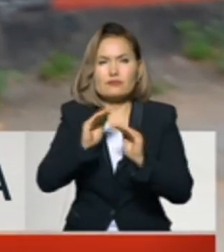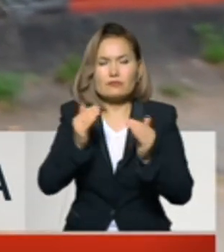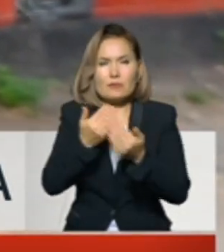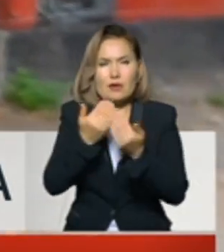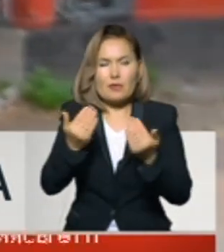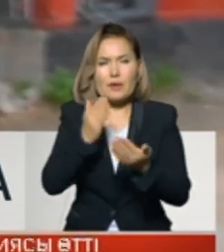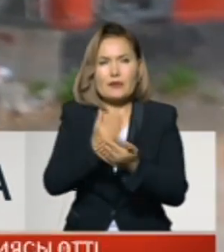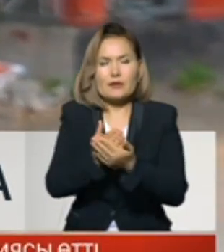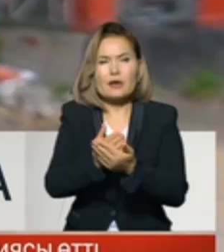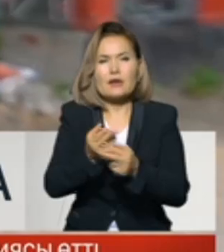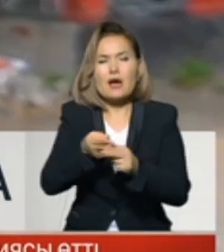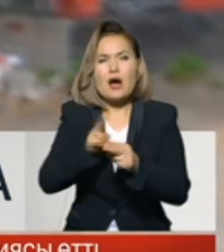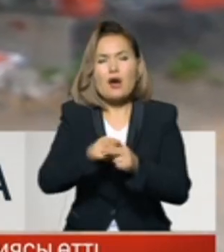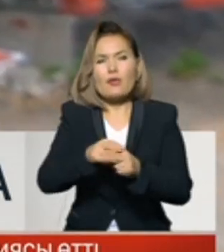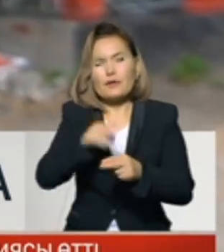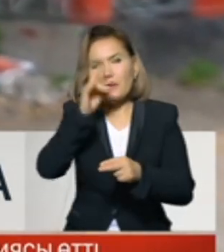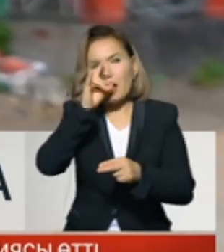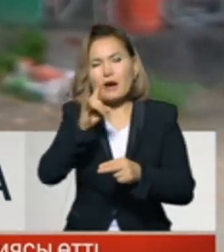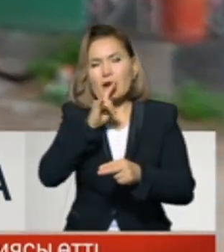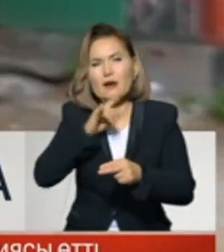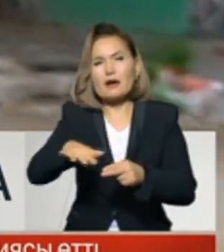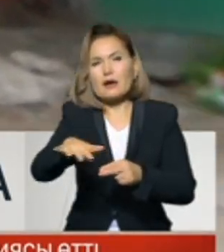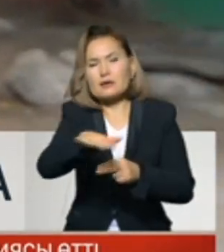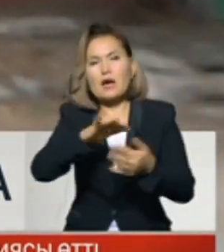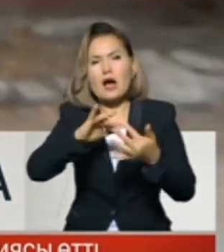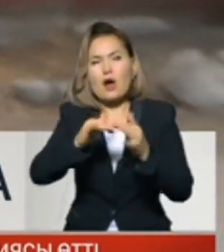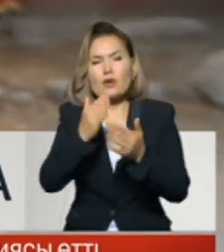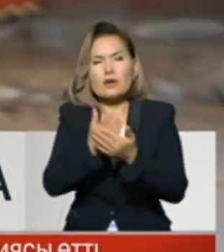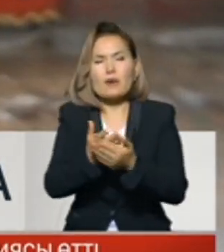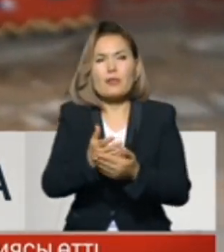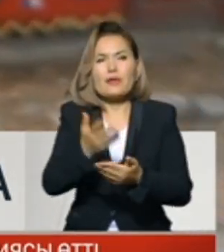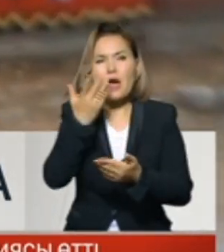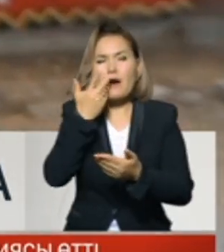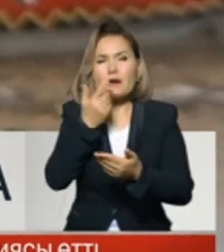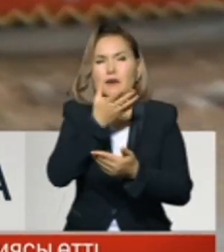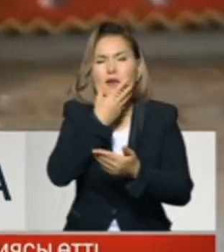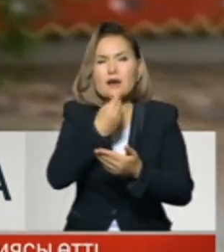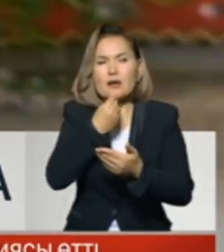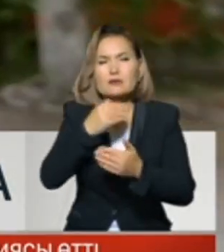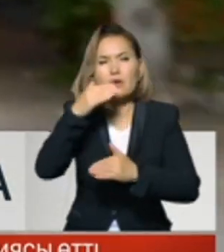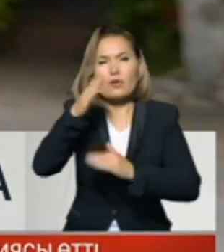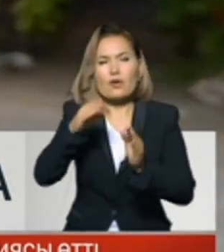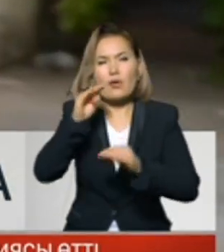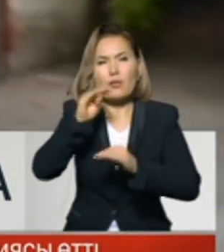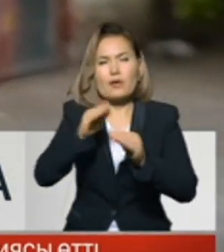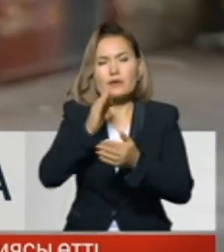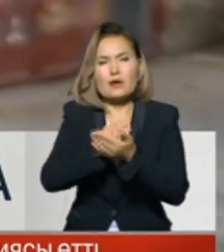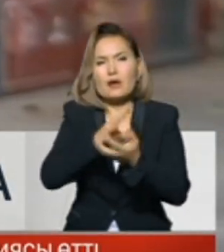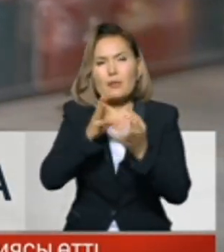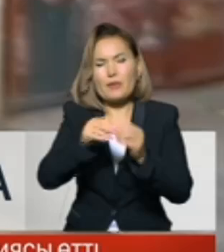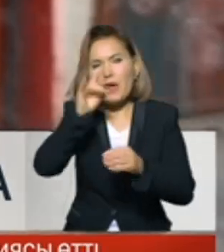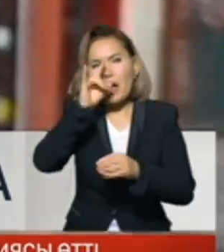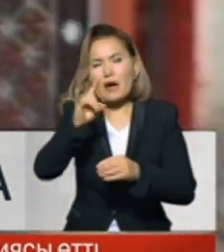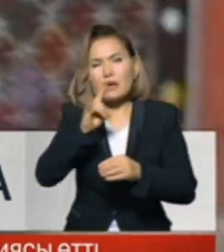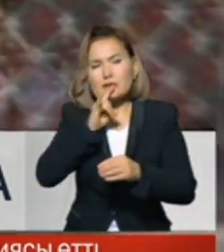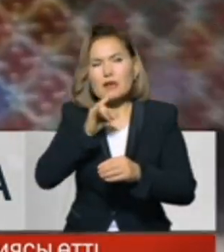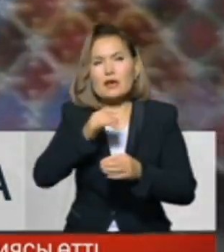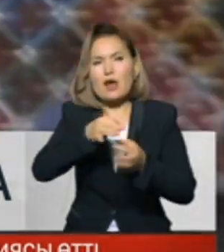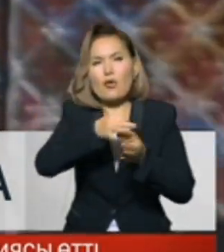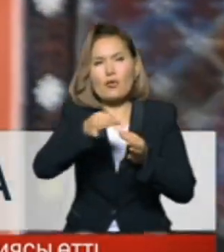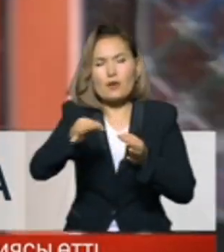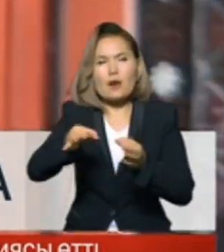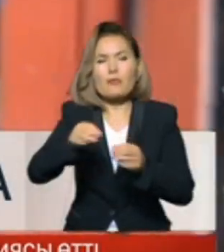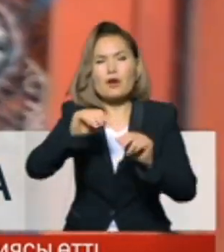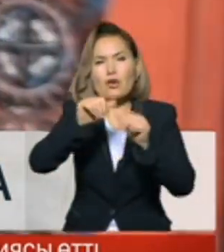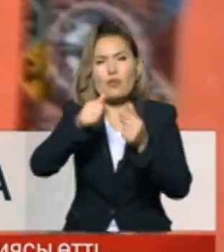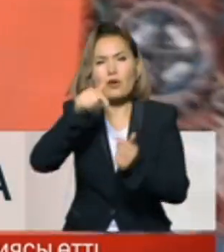Тұрғындар есік алдын қазақ ауласы деп атап кеткен. Мұнда кілемнің 40-қа жуық түрі бейнеленген. Оның ішінде еліміздің әртүрлі өңіріне тән,